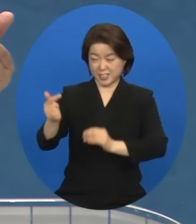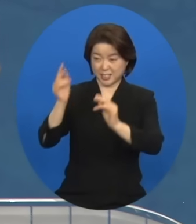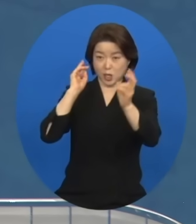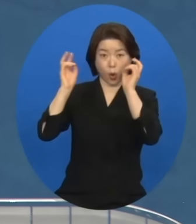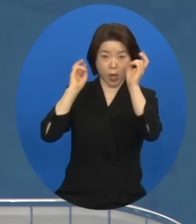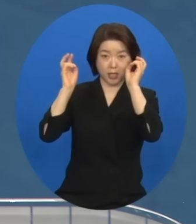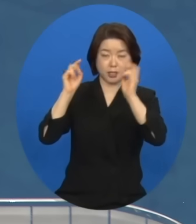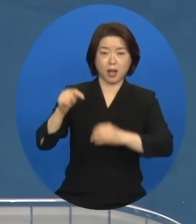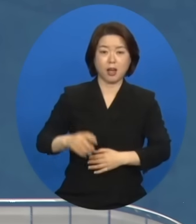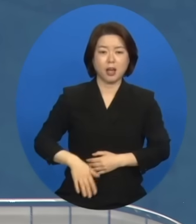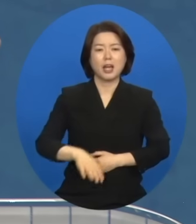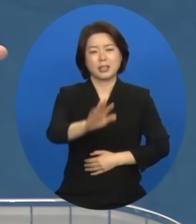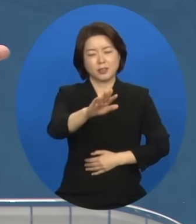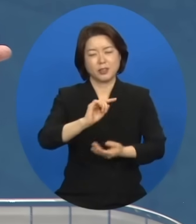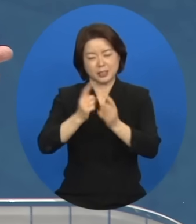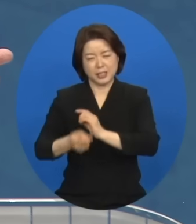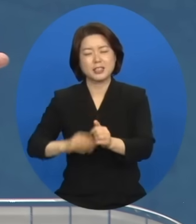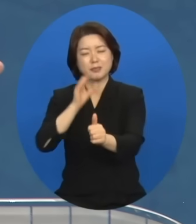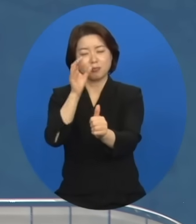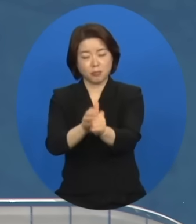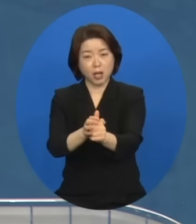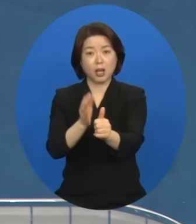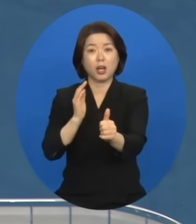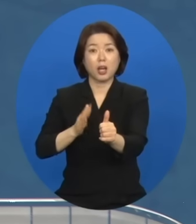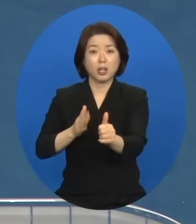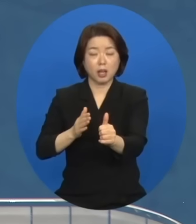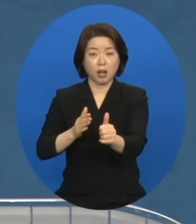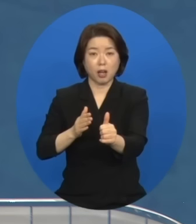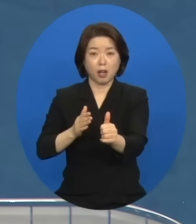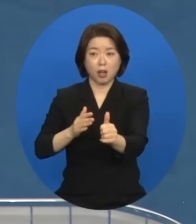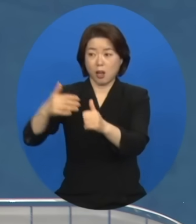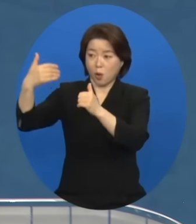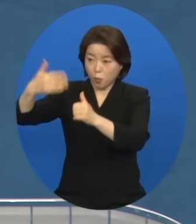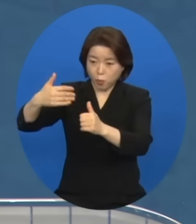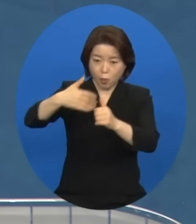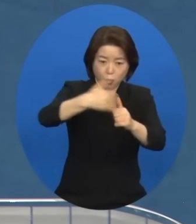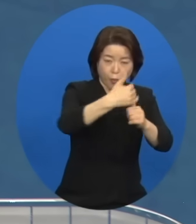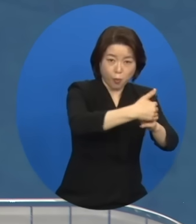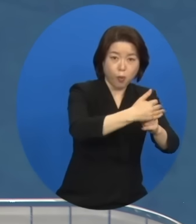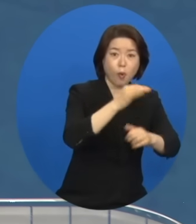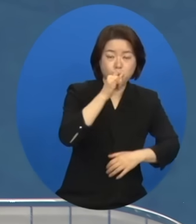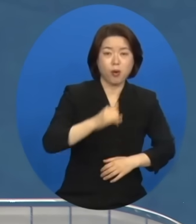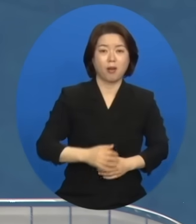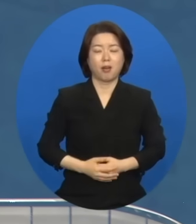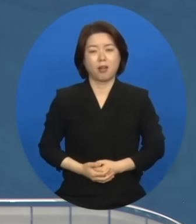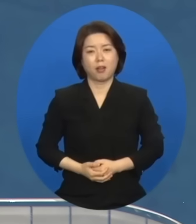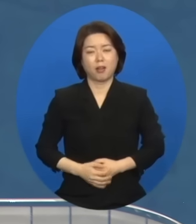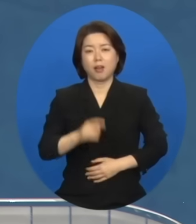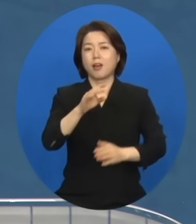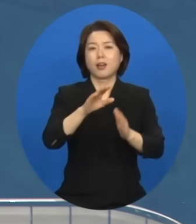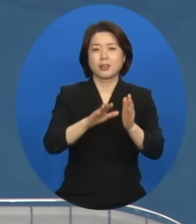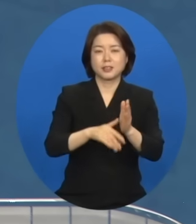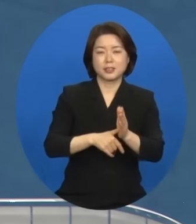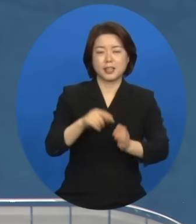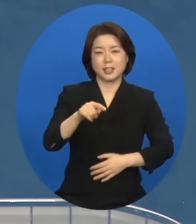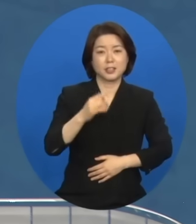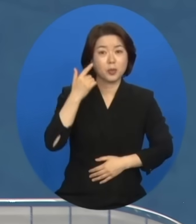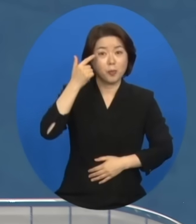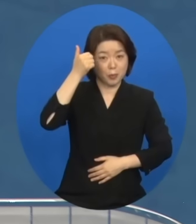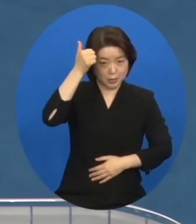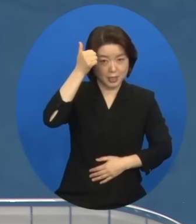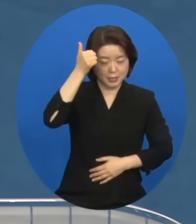회사를 당신이 좀 책임 맡아달라는 그런 요청도 왔어요. 그때 로렌 커닝의